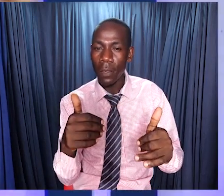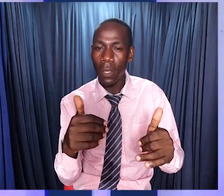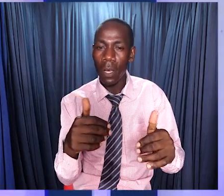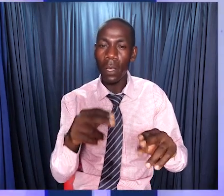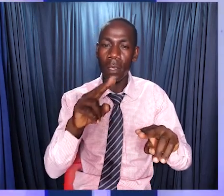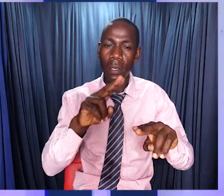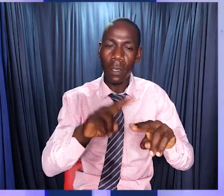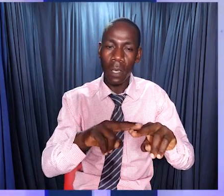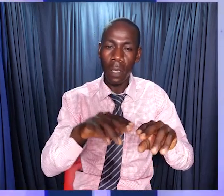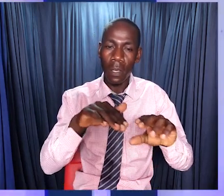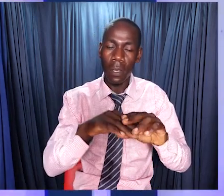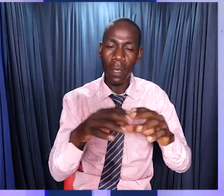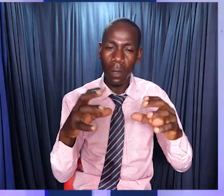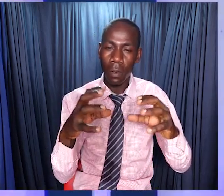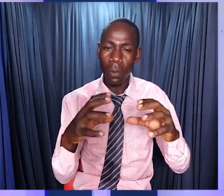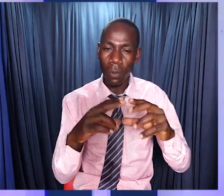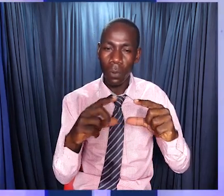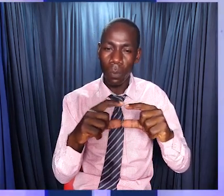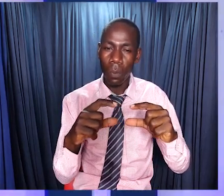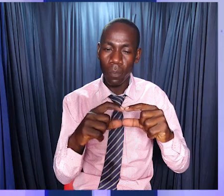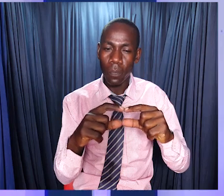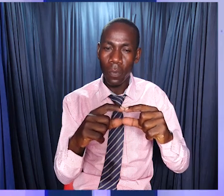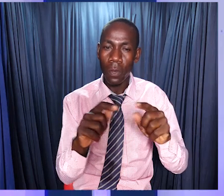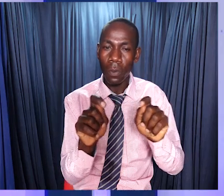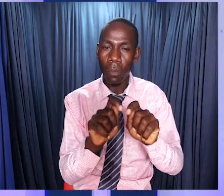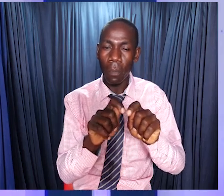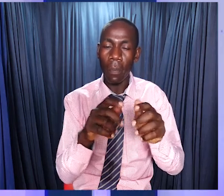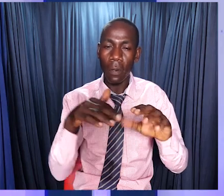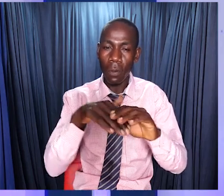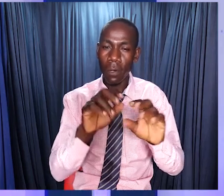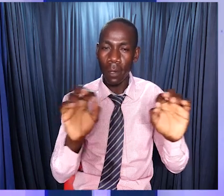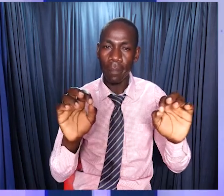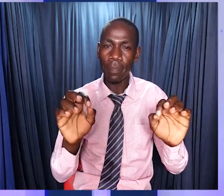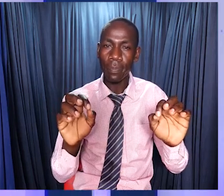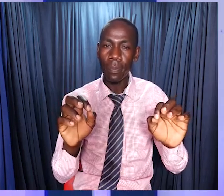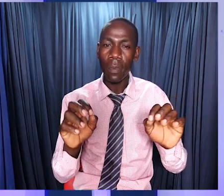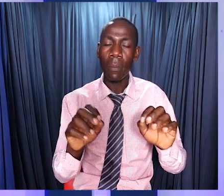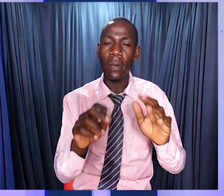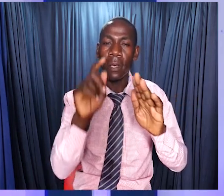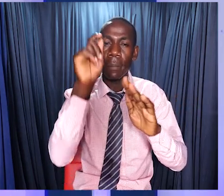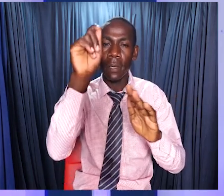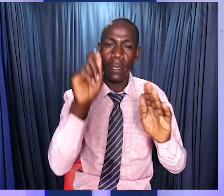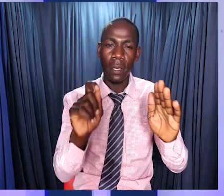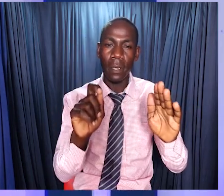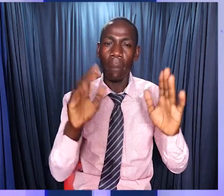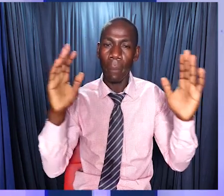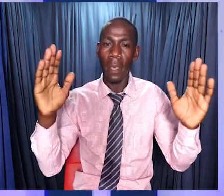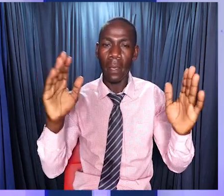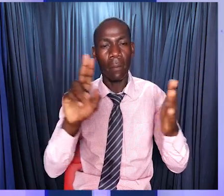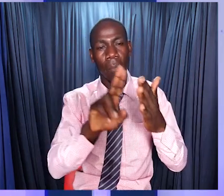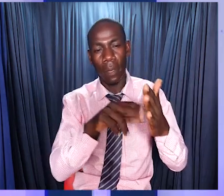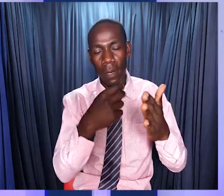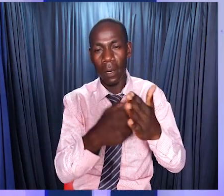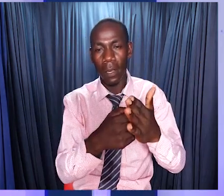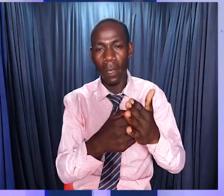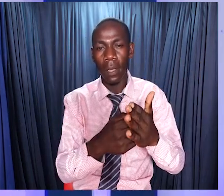wakae katika kundi. Though in there some were influenced. Lakini hayo hayamo. But that was not there. Lakini percentage kubwa wali. Yes. Bigger percentage of